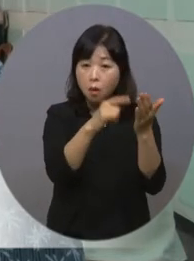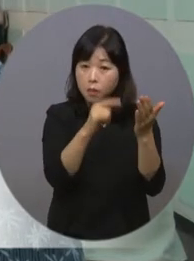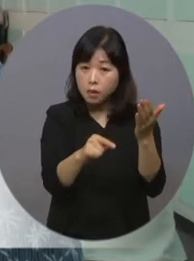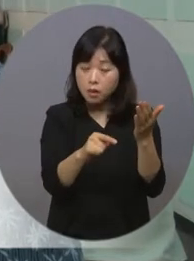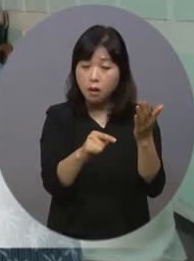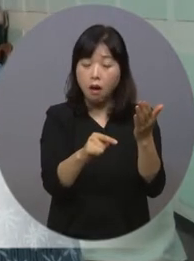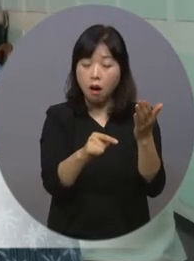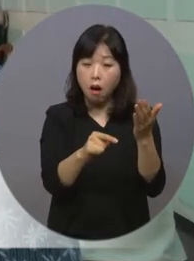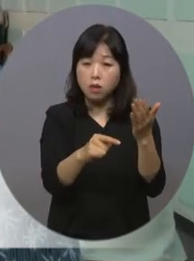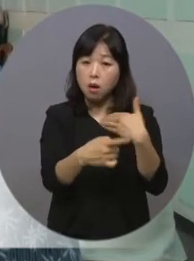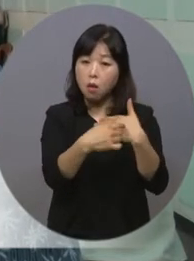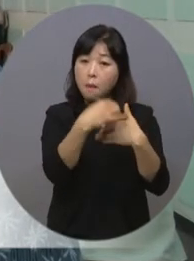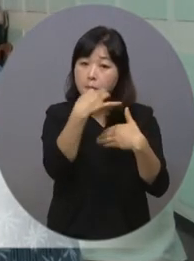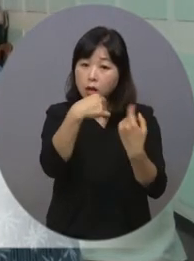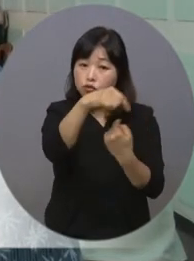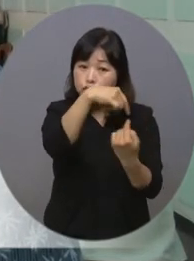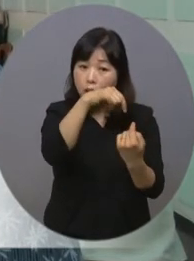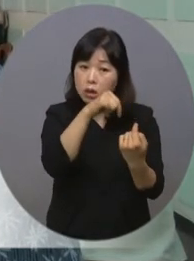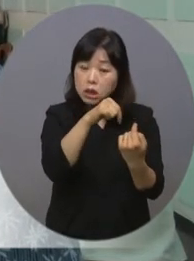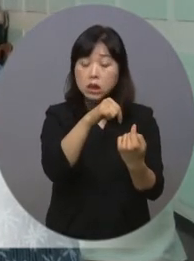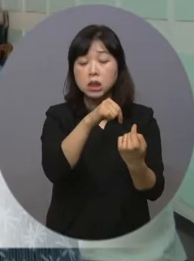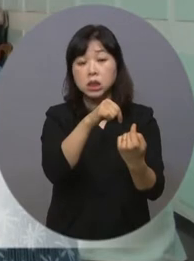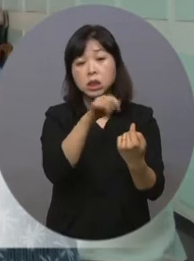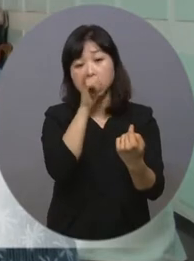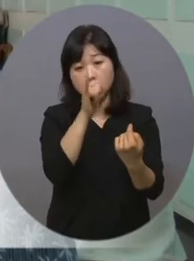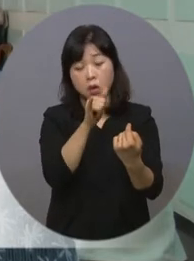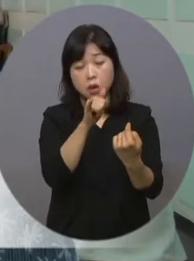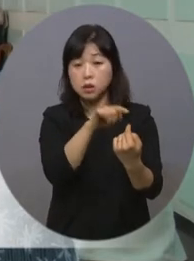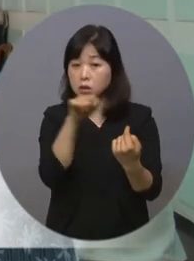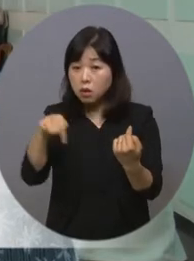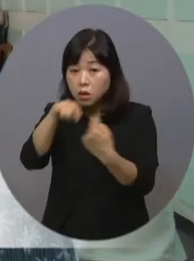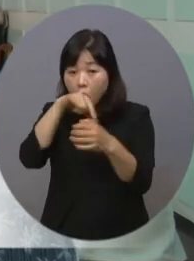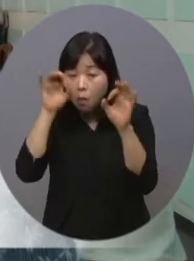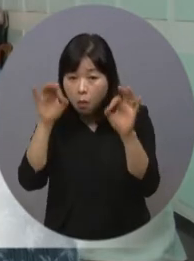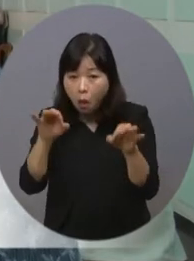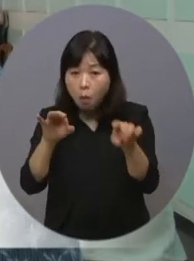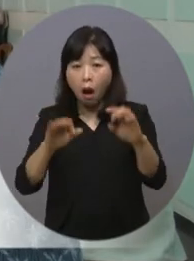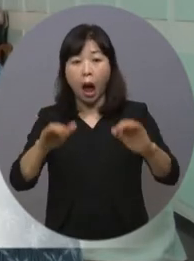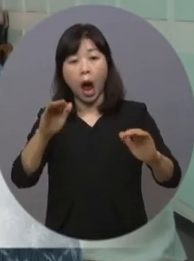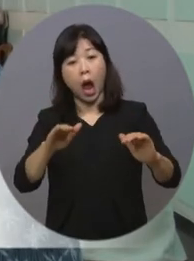페이퍼머니 컴퍼니를 운영하고 있습니다. 이게 부당하지 않습니까?